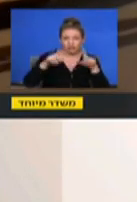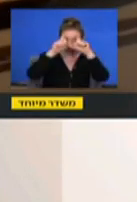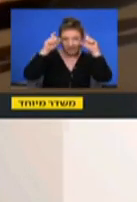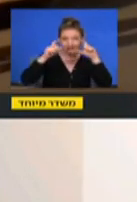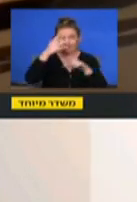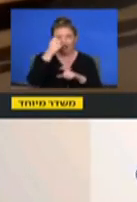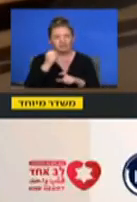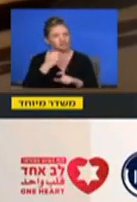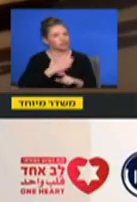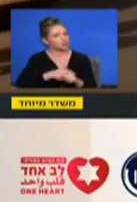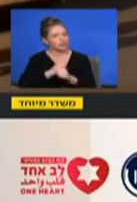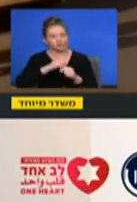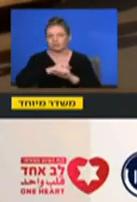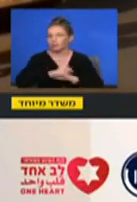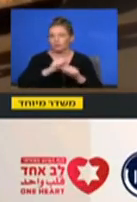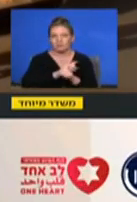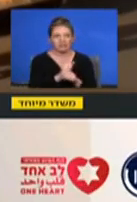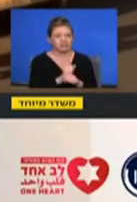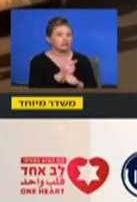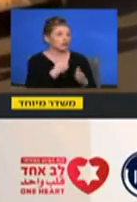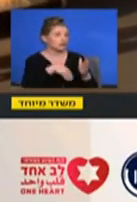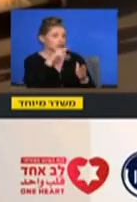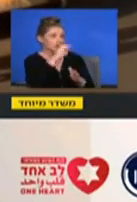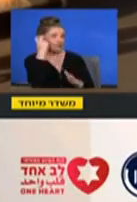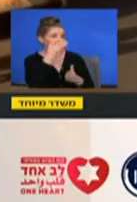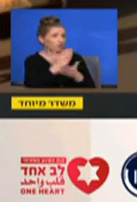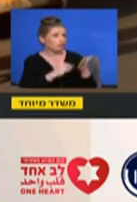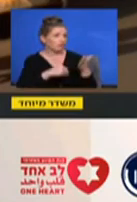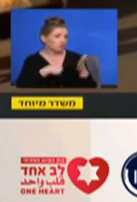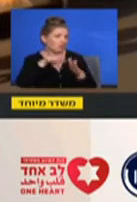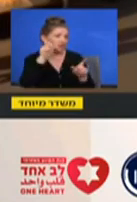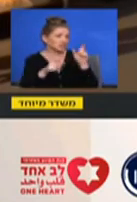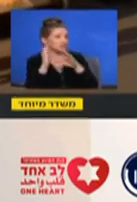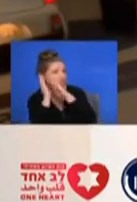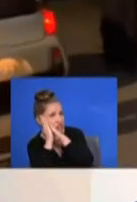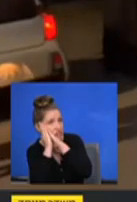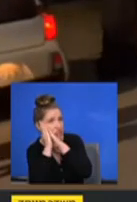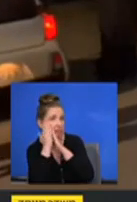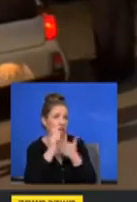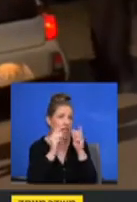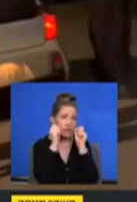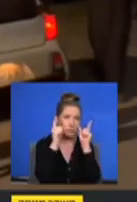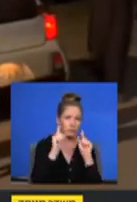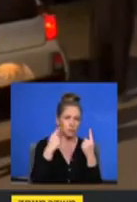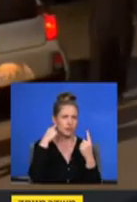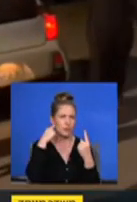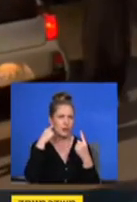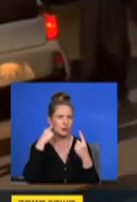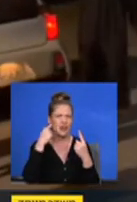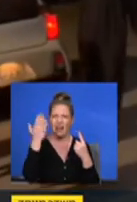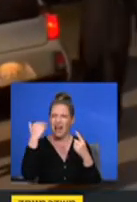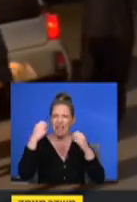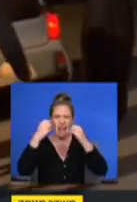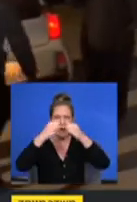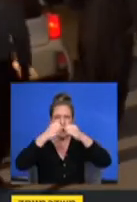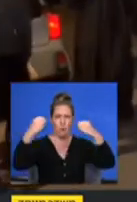الناس اغلبها نايمه ايش صاحي وايش كذا زي هيك ما سمعنا ولا شيء زي ما تقول ضوء بوجهنا وايش زي ما تقول انفجار